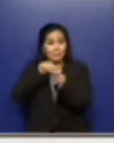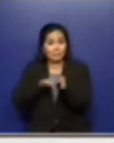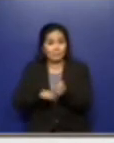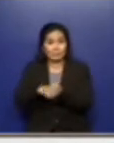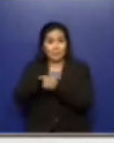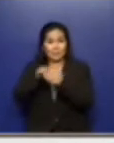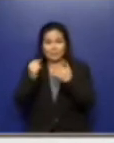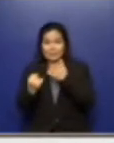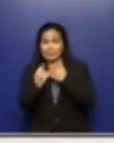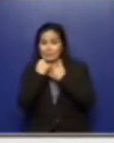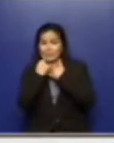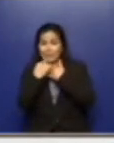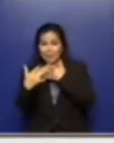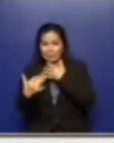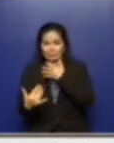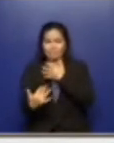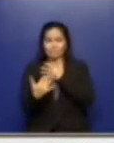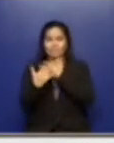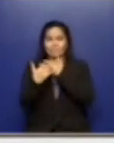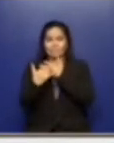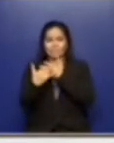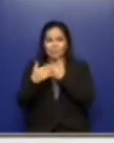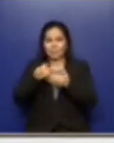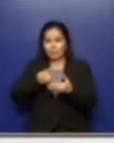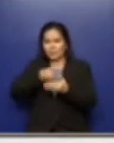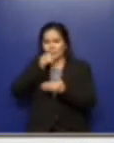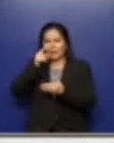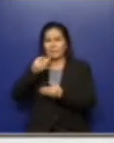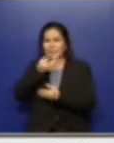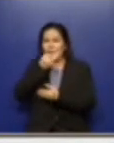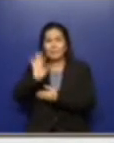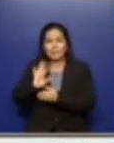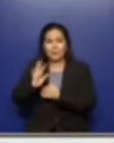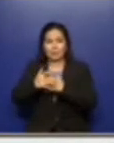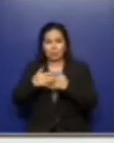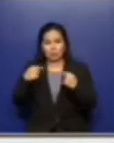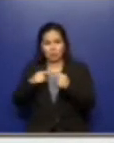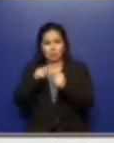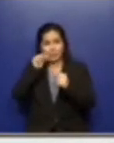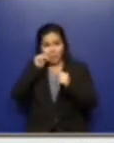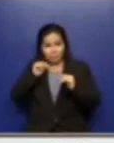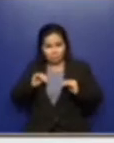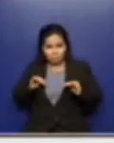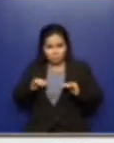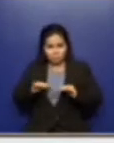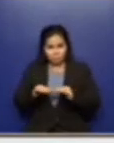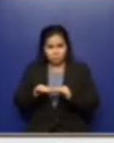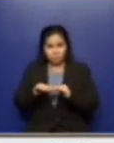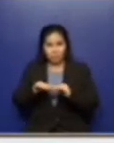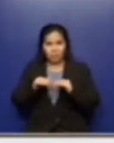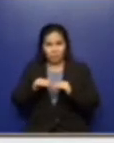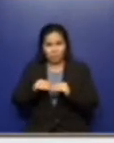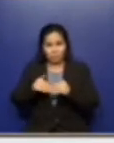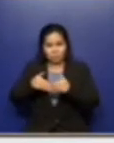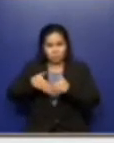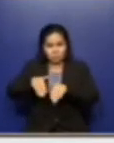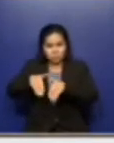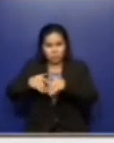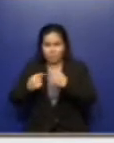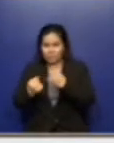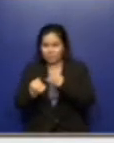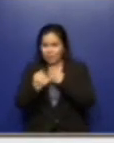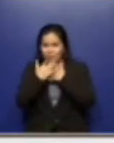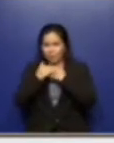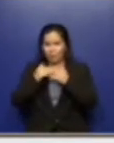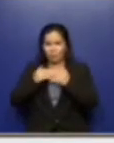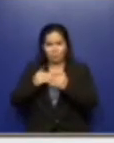หนุนมากลัวคนกรุงเทพจะกินน้ำเค็มก็เอาน้ำเจ้าพระยากับน้ำป่าสักเอามาคันชนไว้เพื่อไม่น้